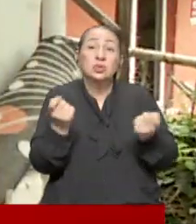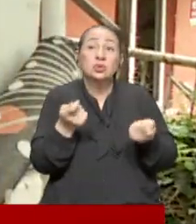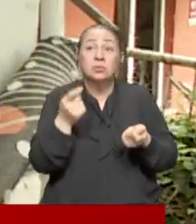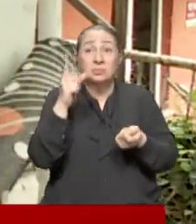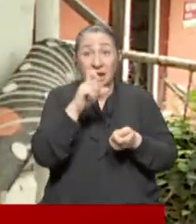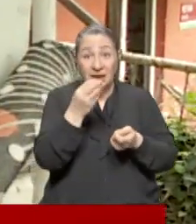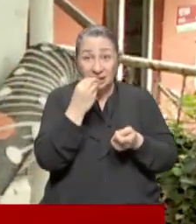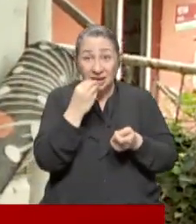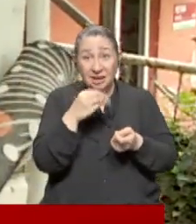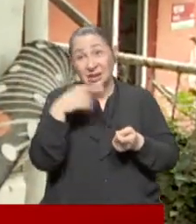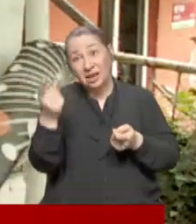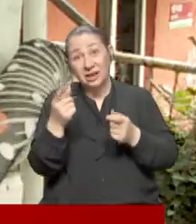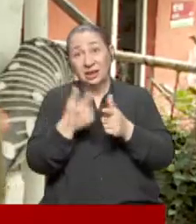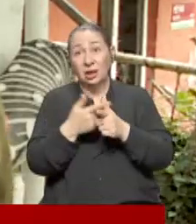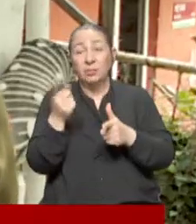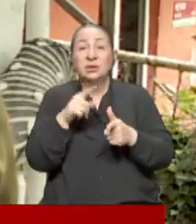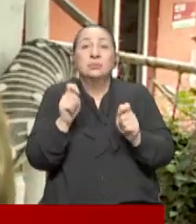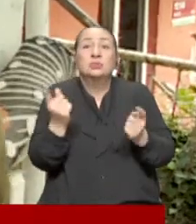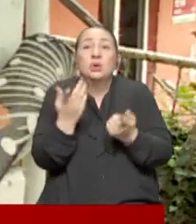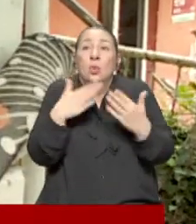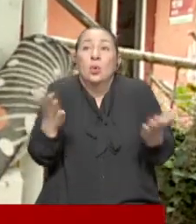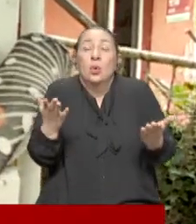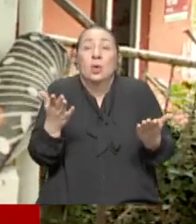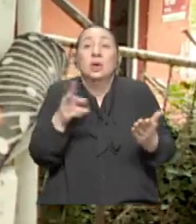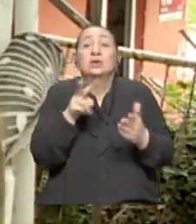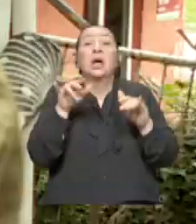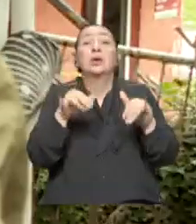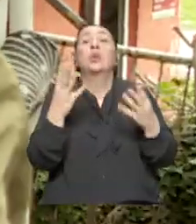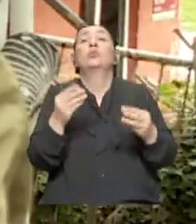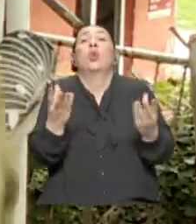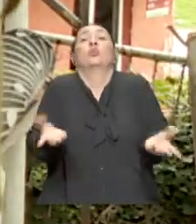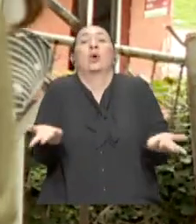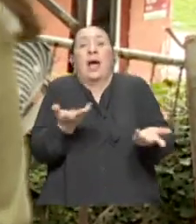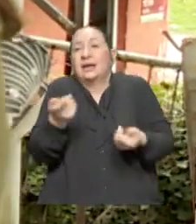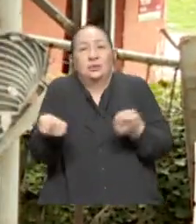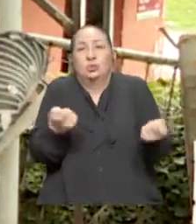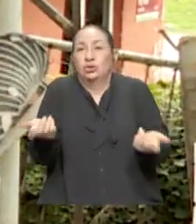çalışıyoruz yani gıda diğer ay kiralık Başka yapacak bir şey yok olmuyor mu